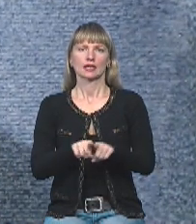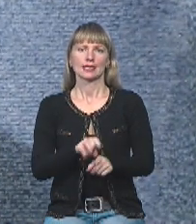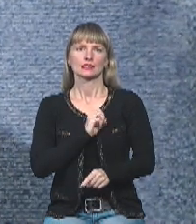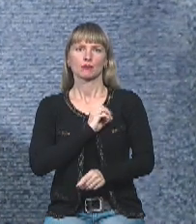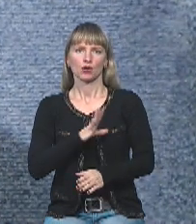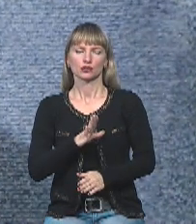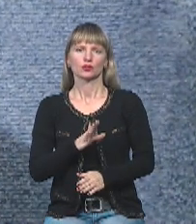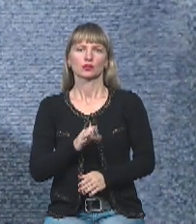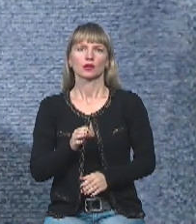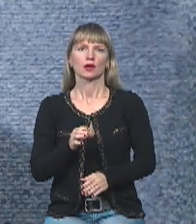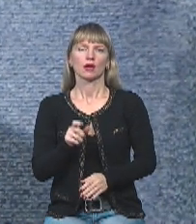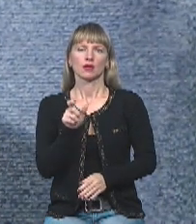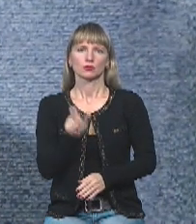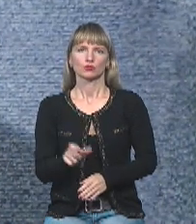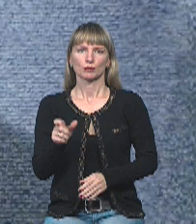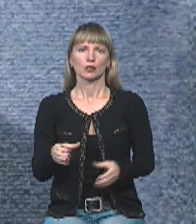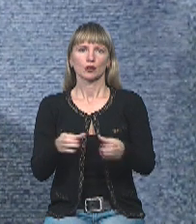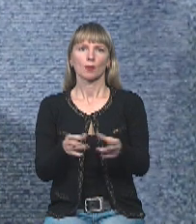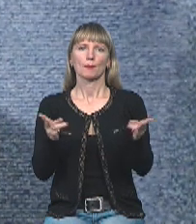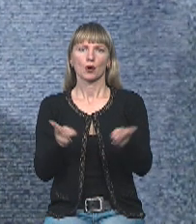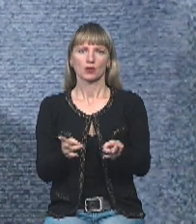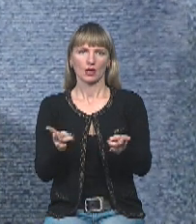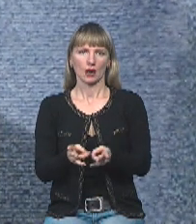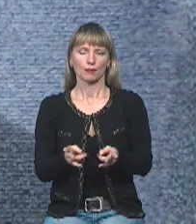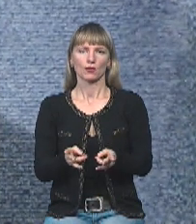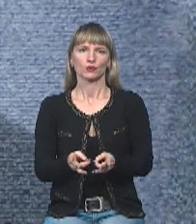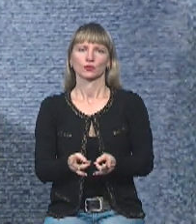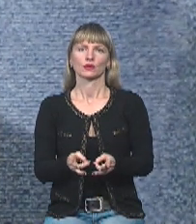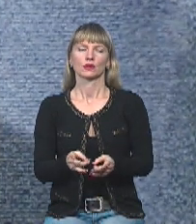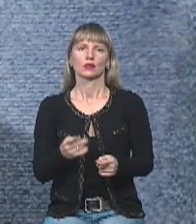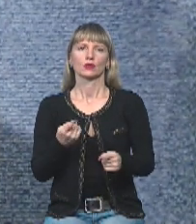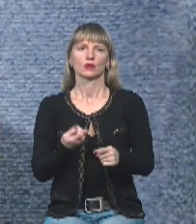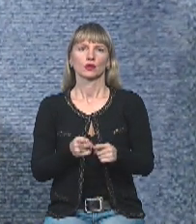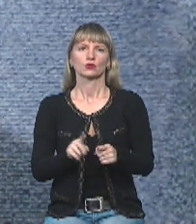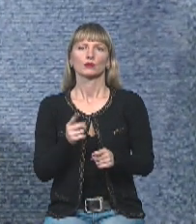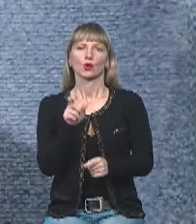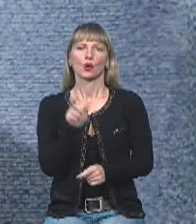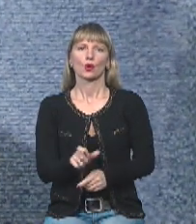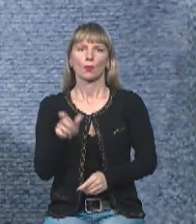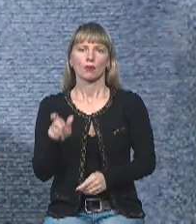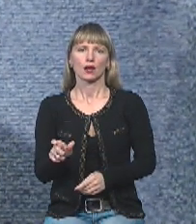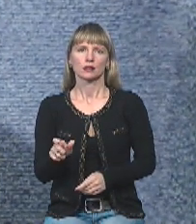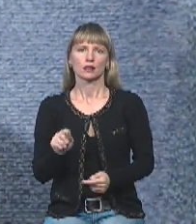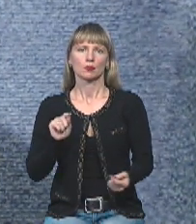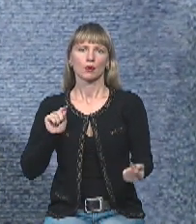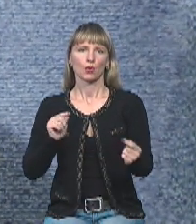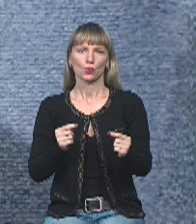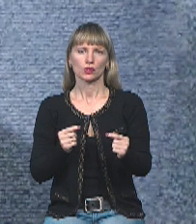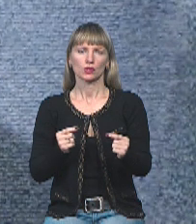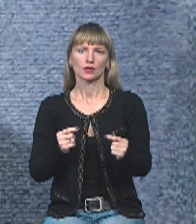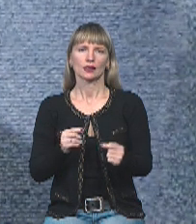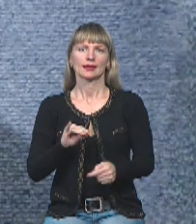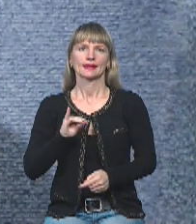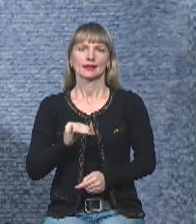збагачення суспільною потребою, аж необхідністю. Тоді чому громада проти